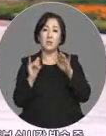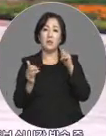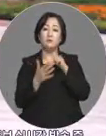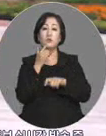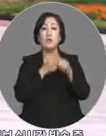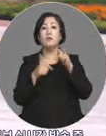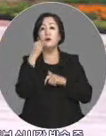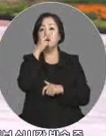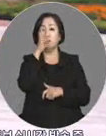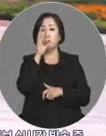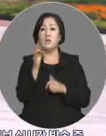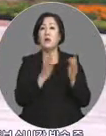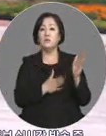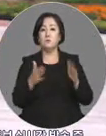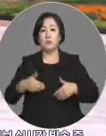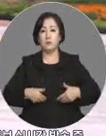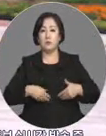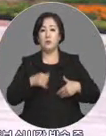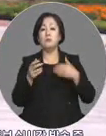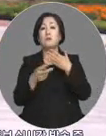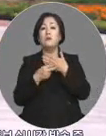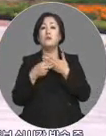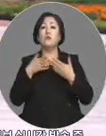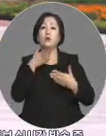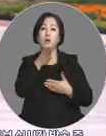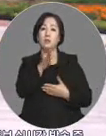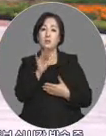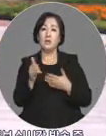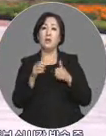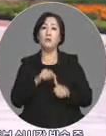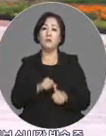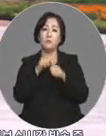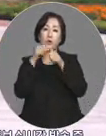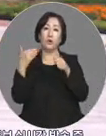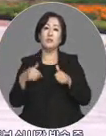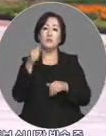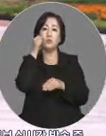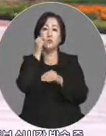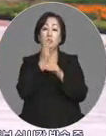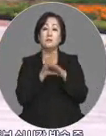커지고 있지만 의료 공백은 여전히 풀어야 할 숙제로 남아 있습니다. UBC 뉴스 전명주입니다.